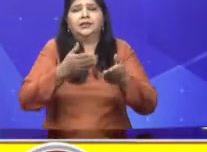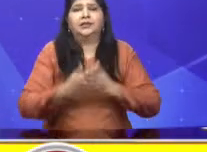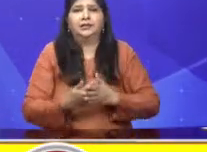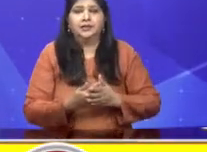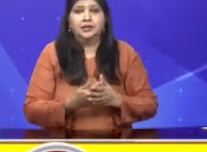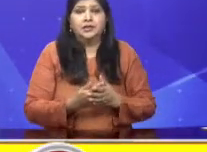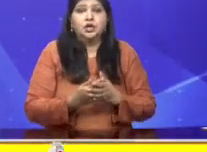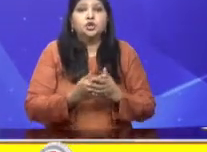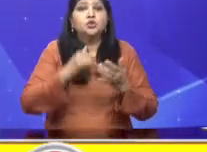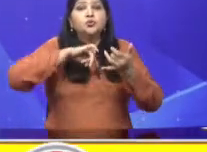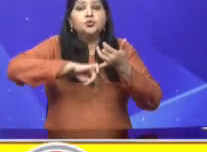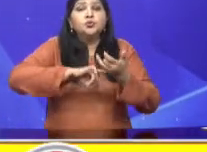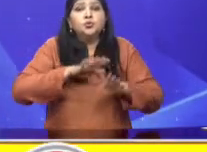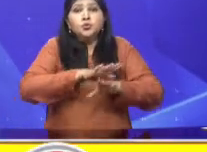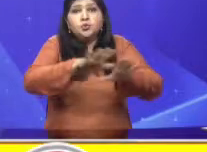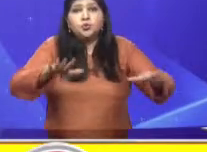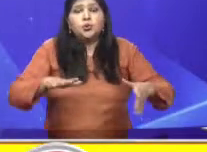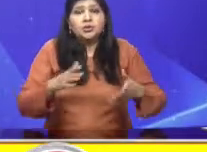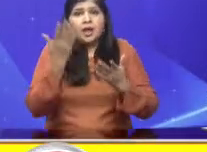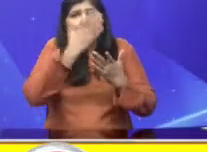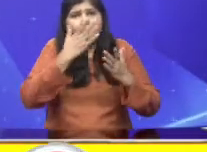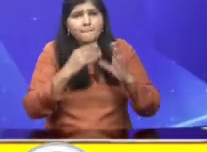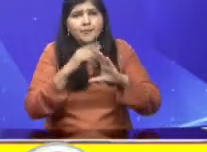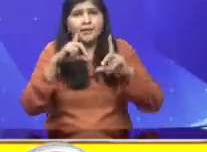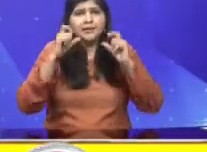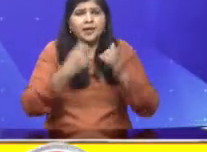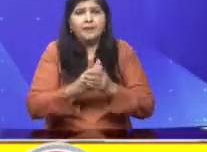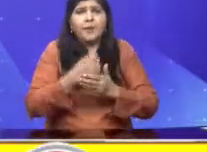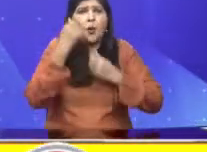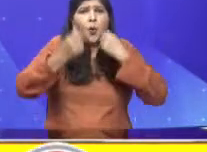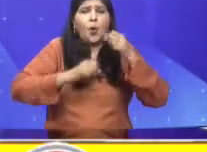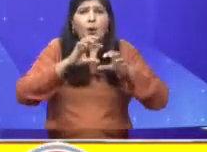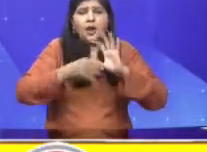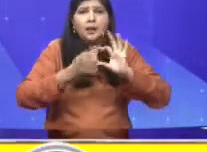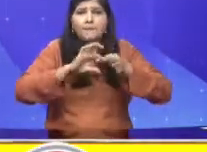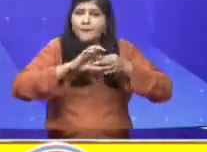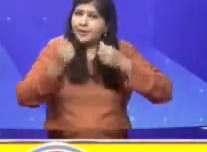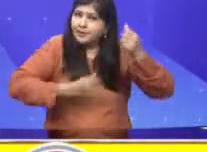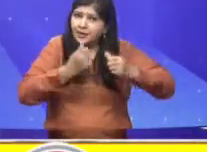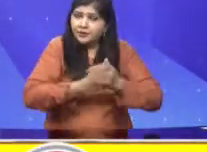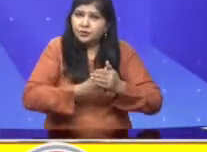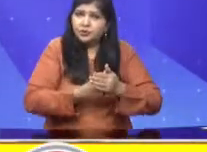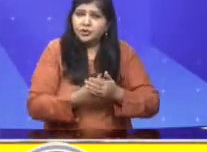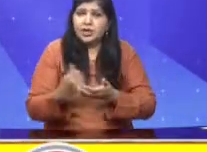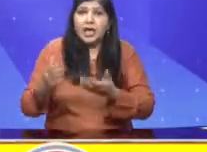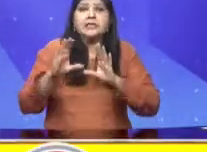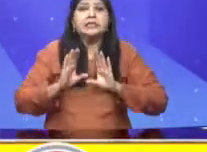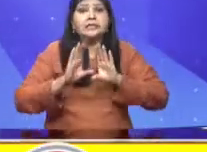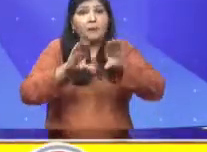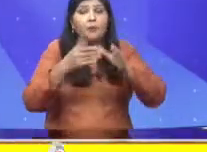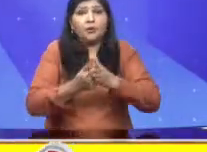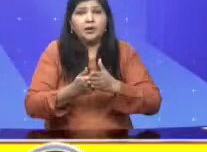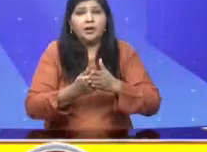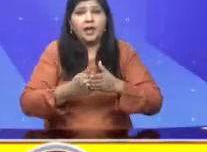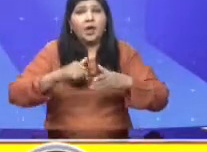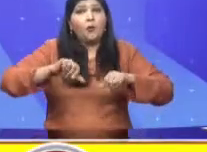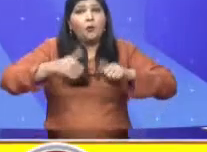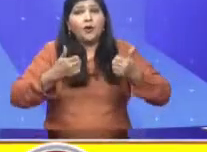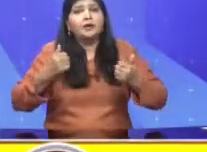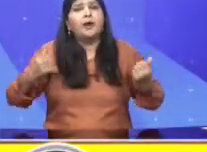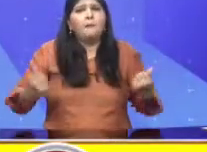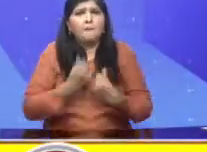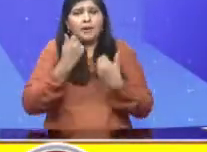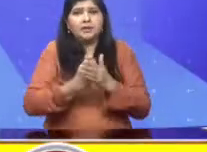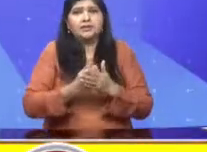सोशल मिडिया पर आलिम्पिक्स खिलाडियों के सपोर्ड के लिए हमारा विक्टरी पंच केम्पेइन अब शुरू हो